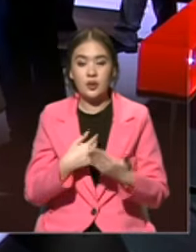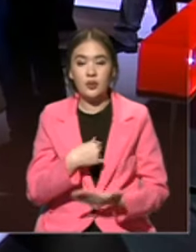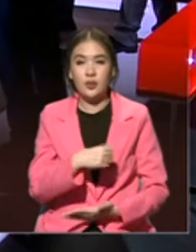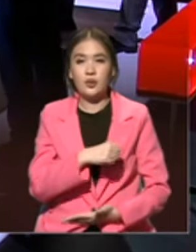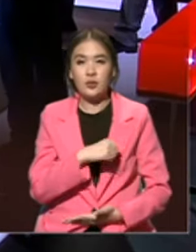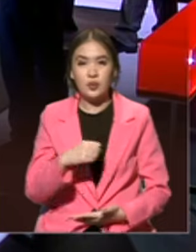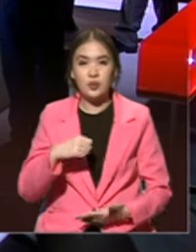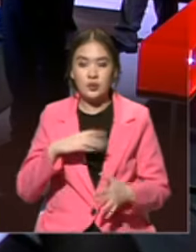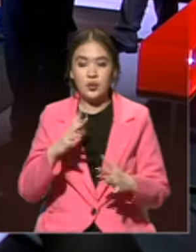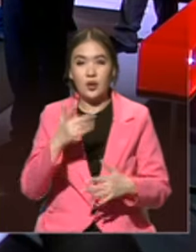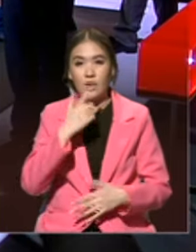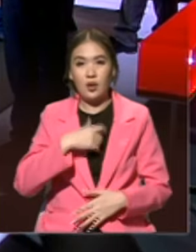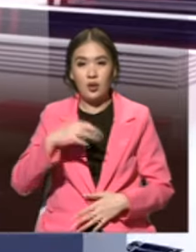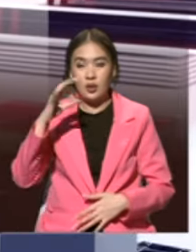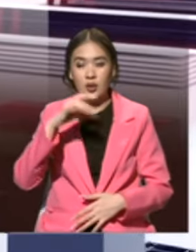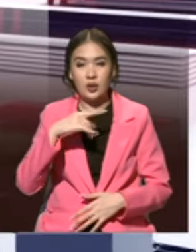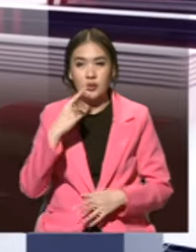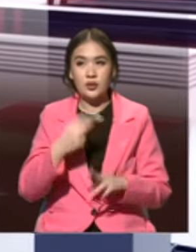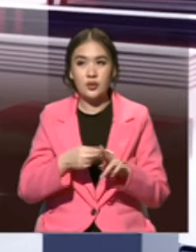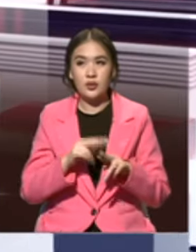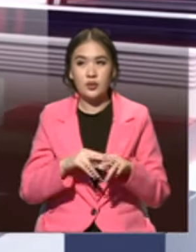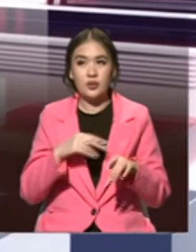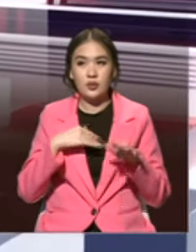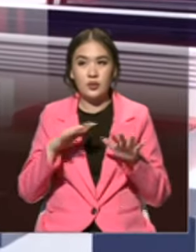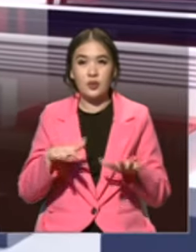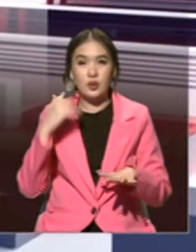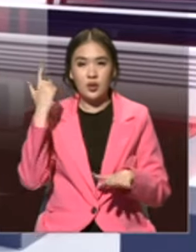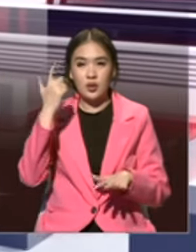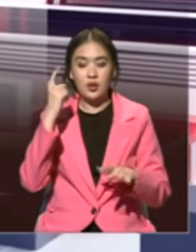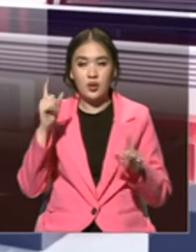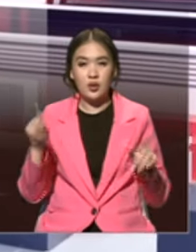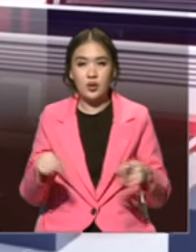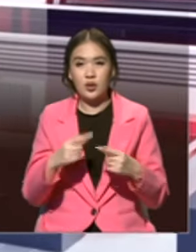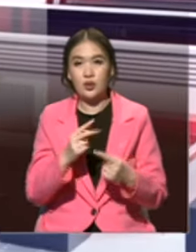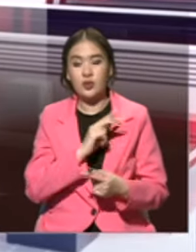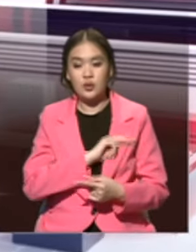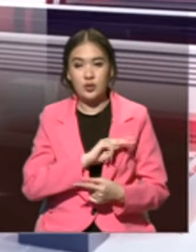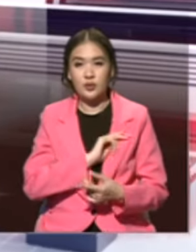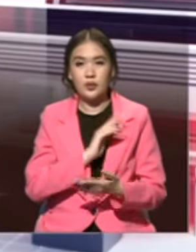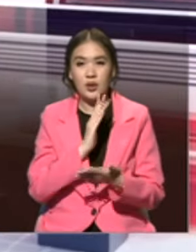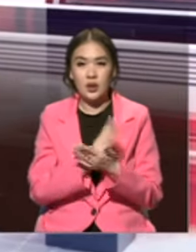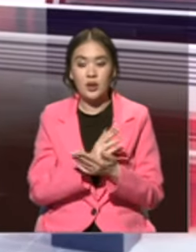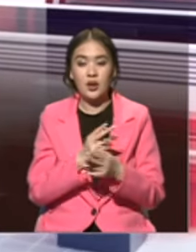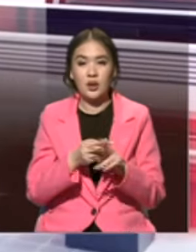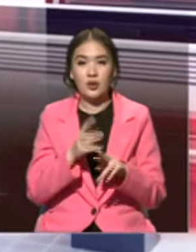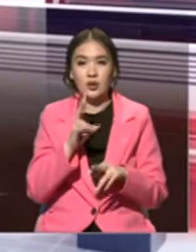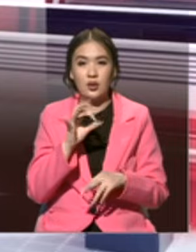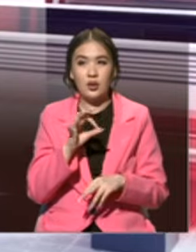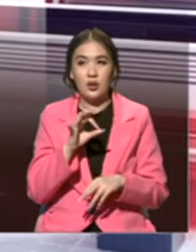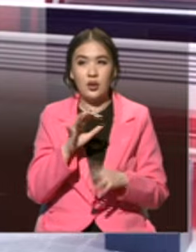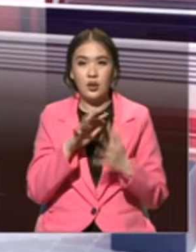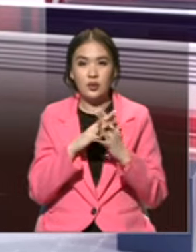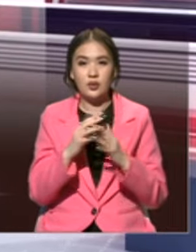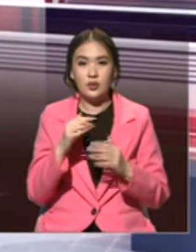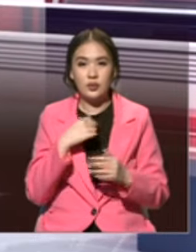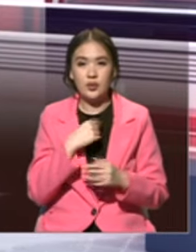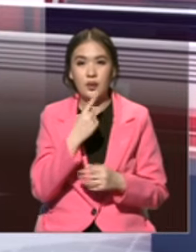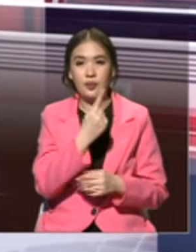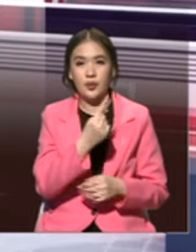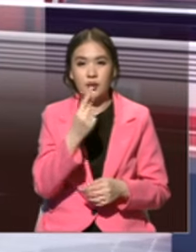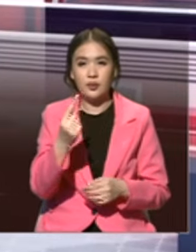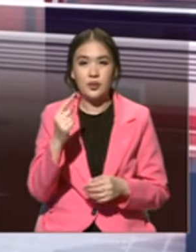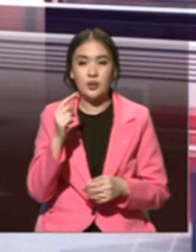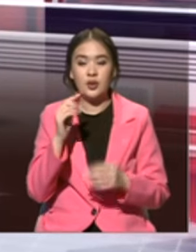өзімді айтатын болсам, мен осы жерде Көлқамыс ауылында шаруа қожалығын құрып, қазір жұмыс істеп жатырмын. Мен осы ауылға жылына бір үйден салып беріп